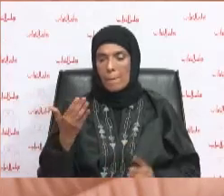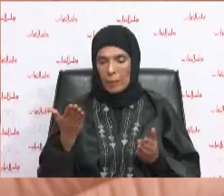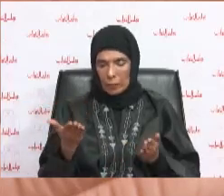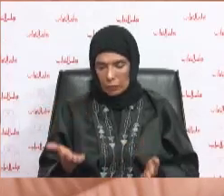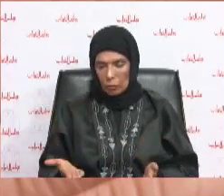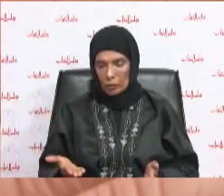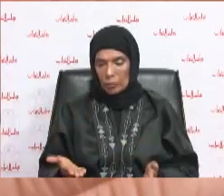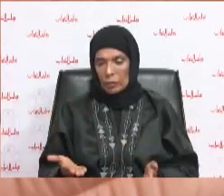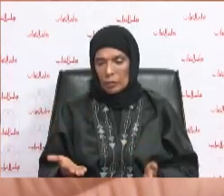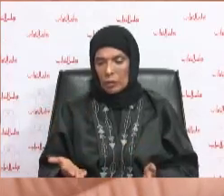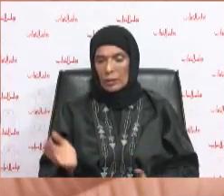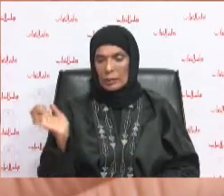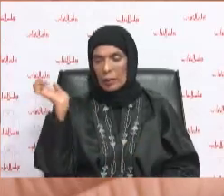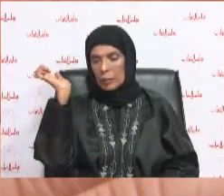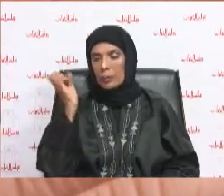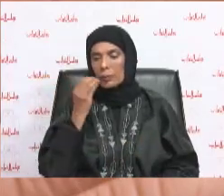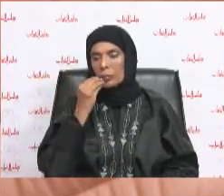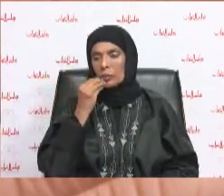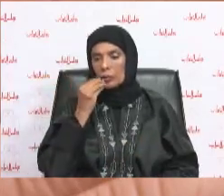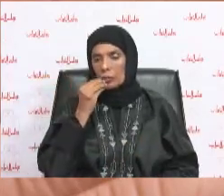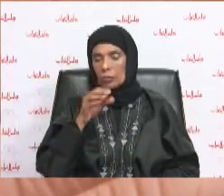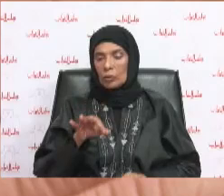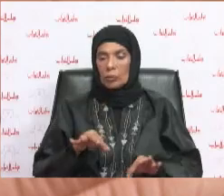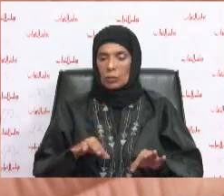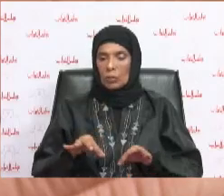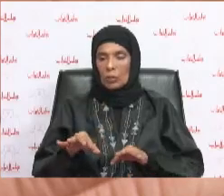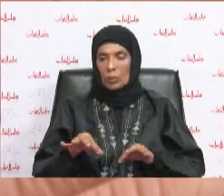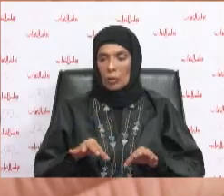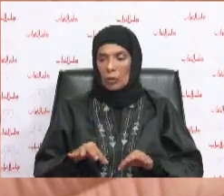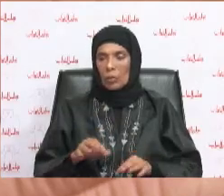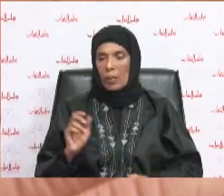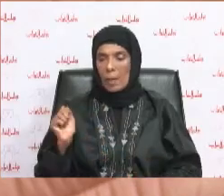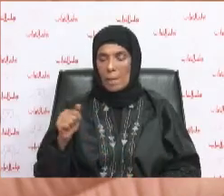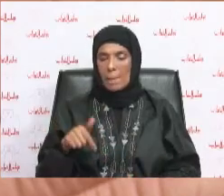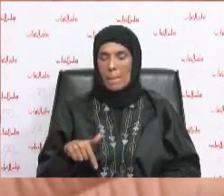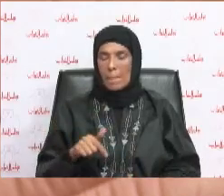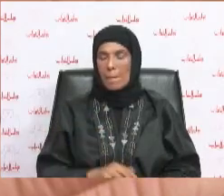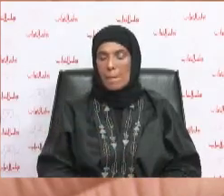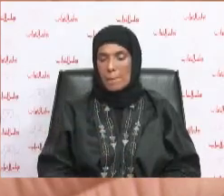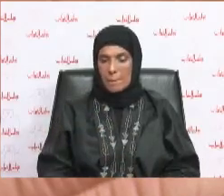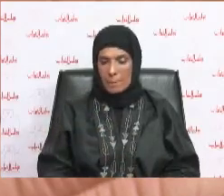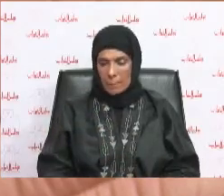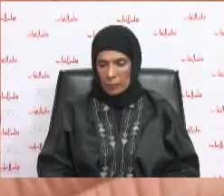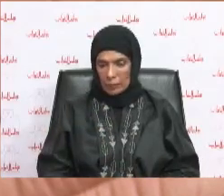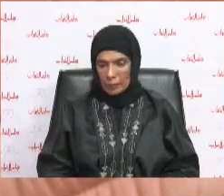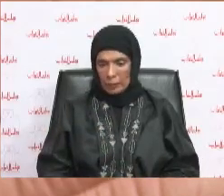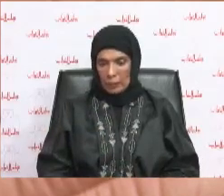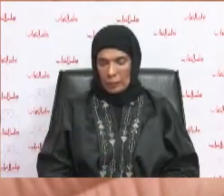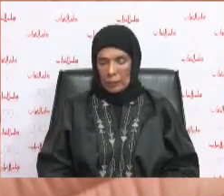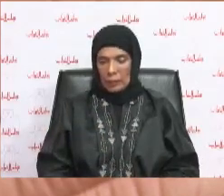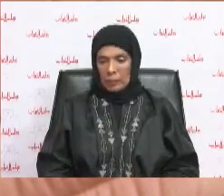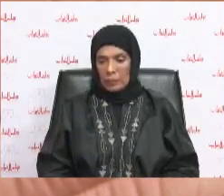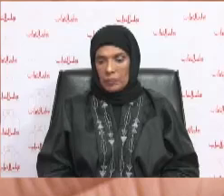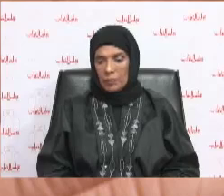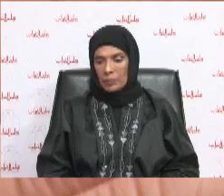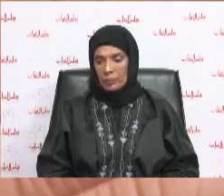وتحقيق الأمن الغذائي والاستراتيجية الوطنية للأمن الغذائي منذ 2021،